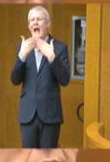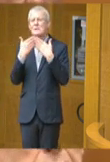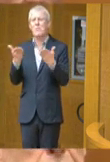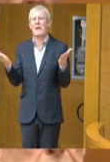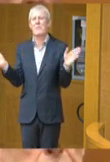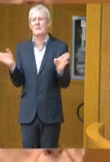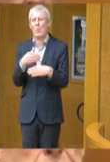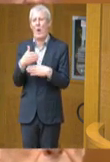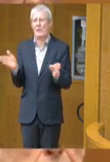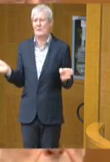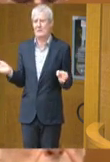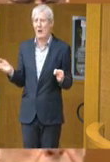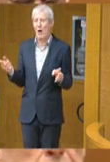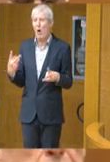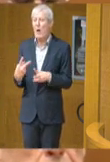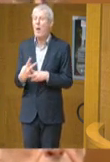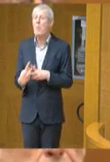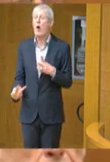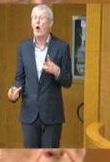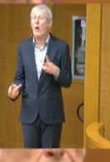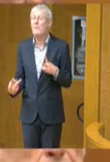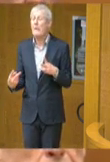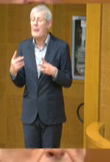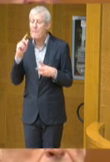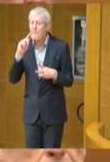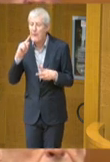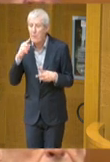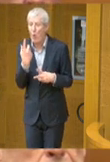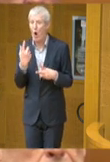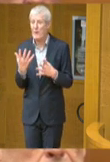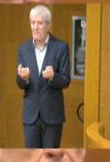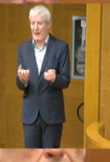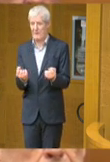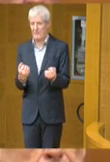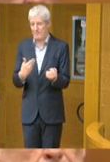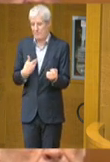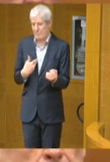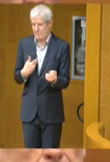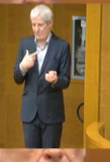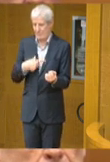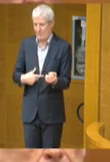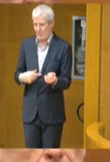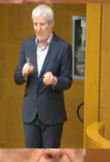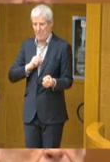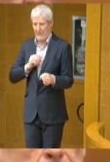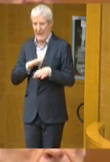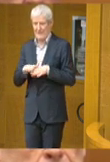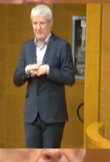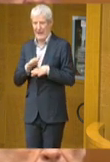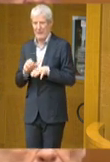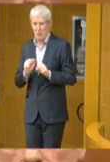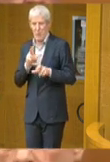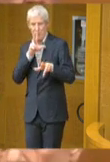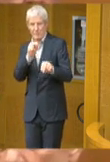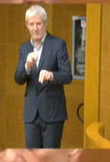il trovare buone pratiche. Io non posso fare nient'altro che parlarmi della mia esperienza personale e